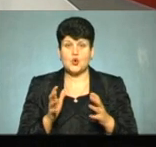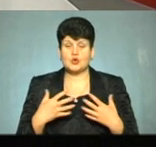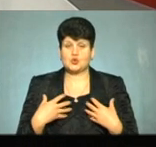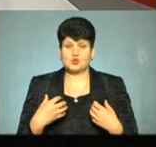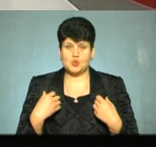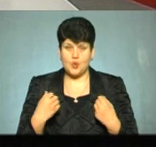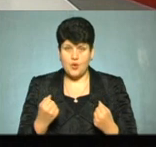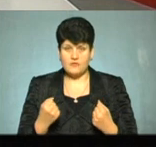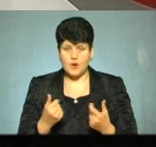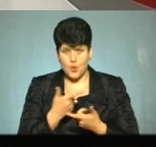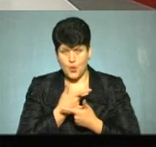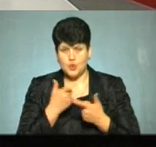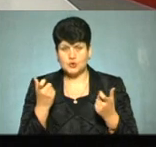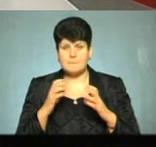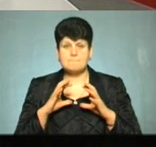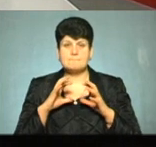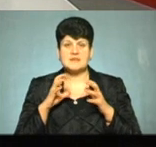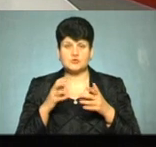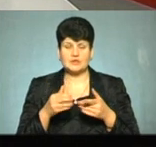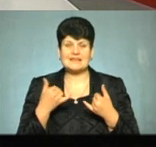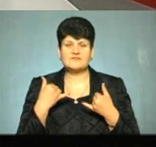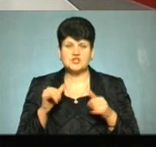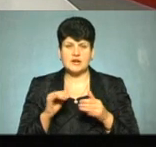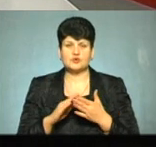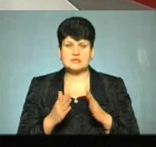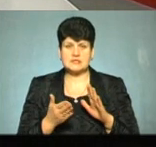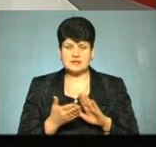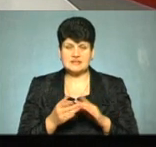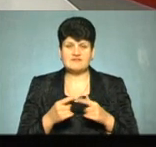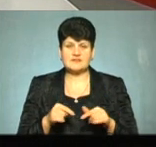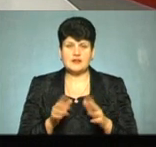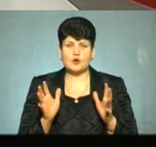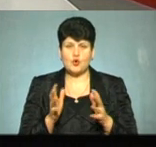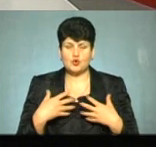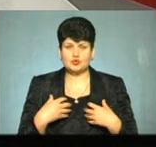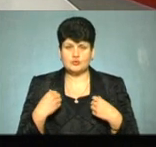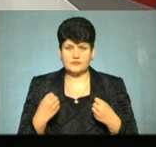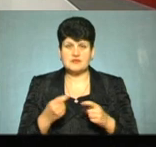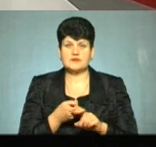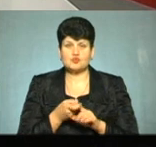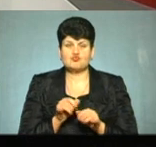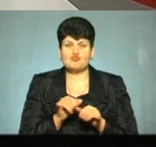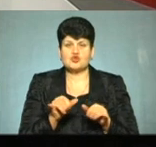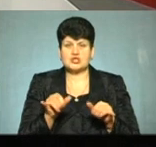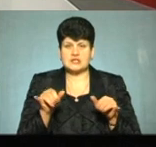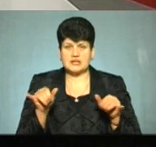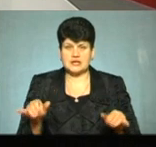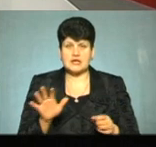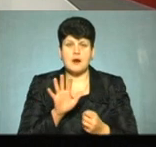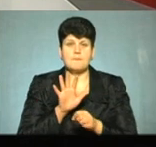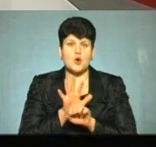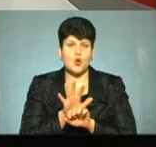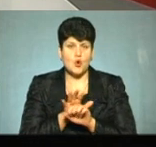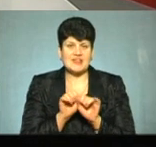охорони здоров'я оголошено міжнародну надзвичайну ситуацію у сфері охорони здоров'я в зв'язку з поширенням коронавірусу